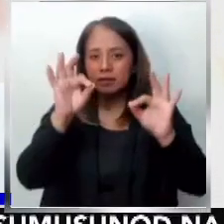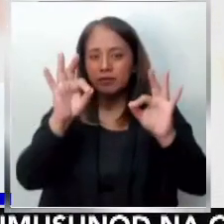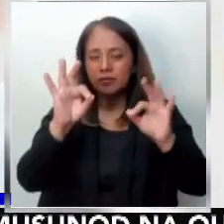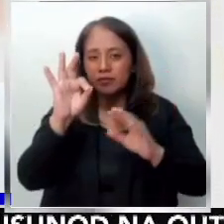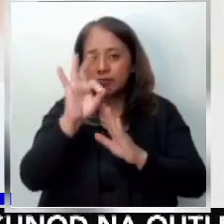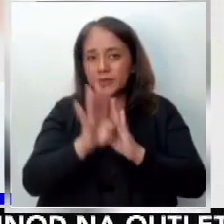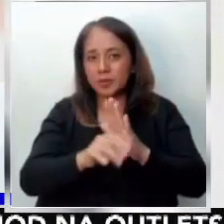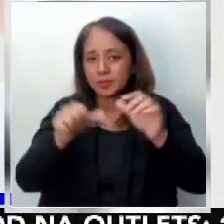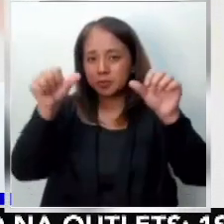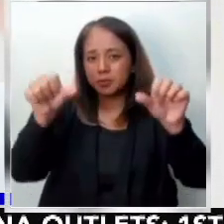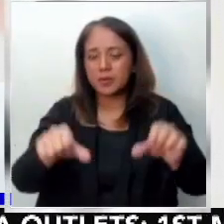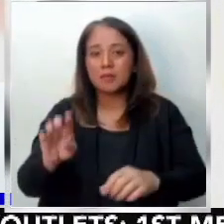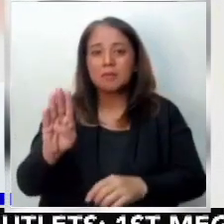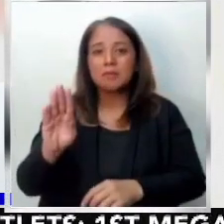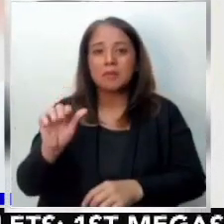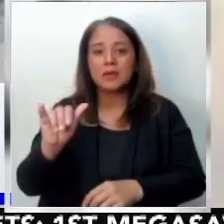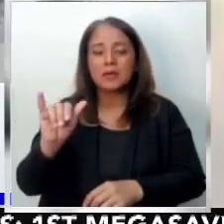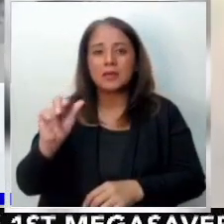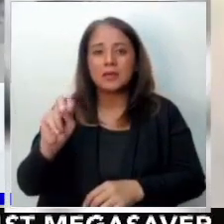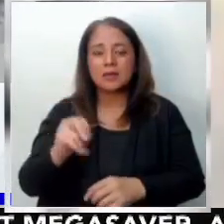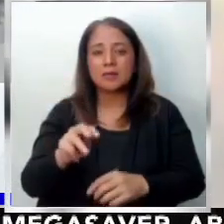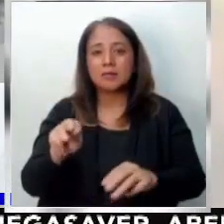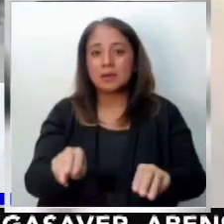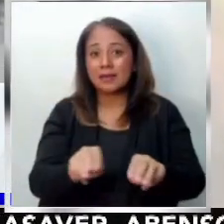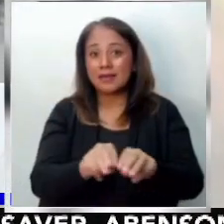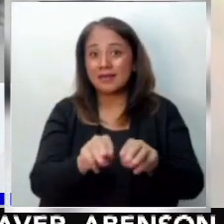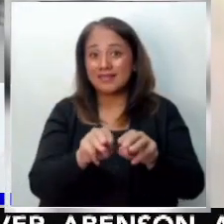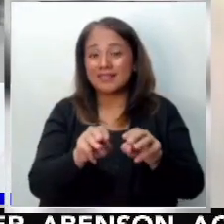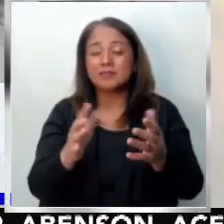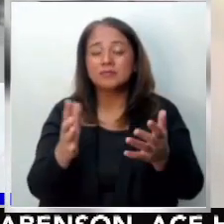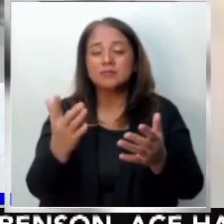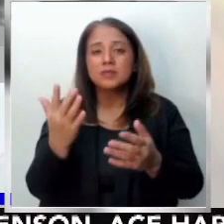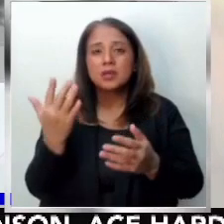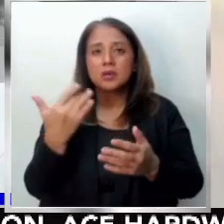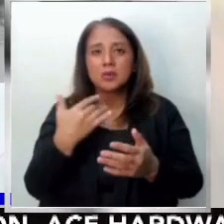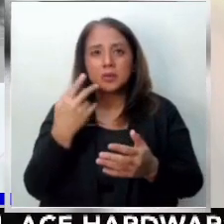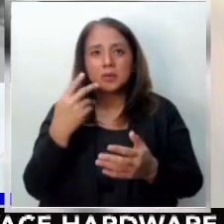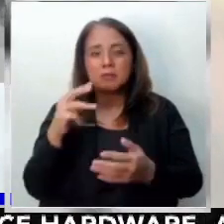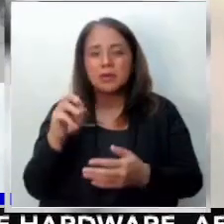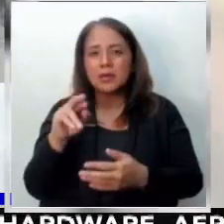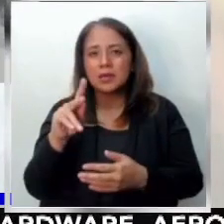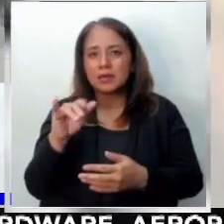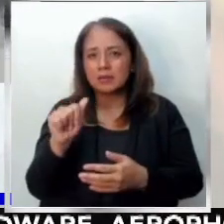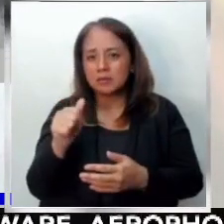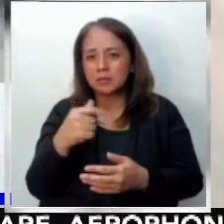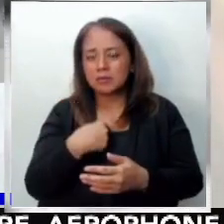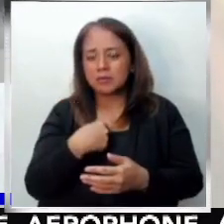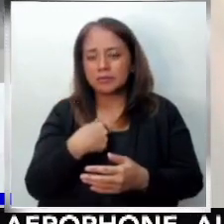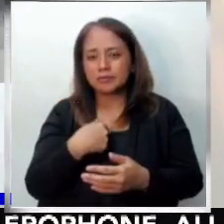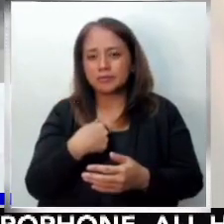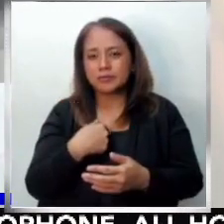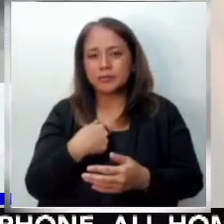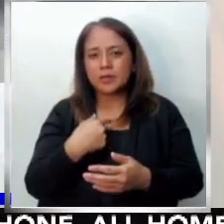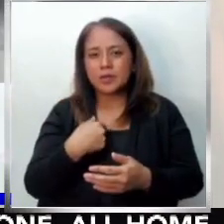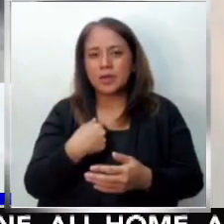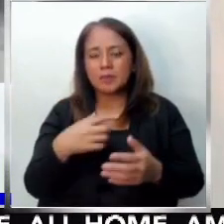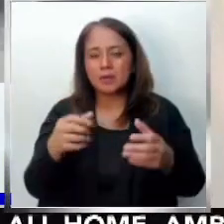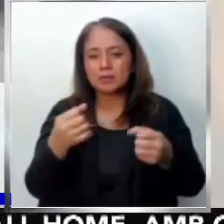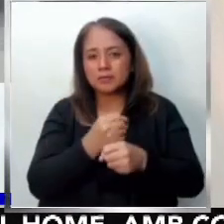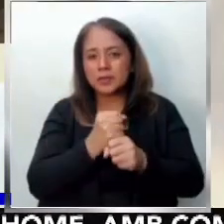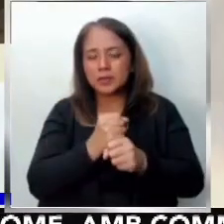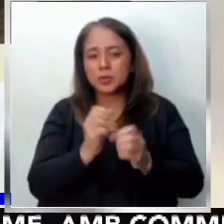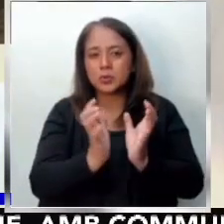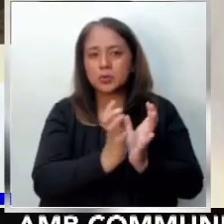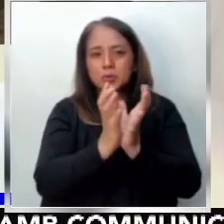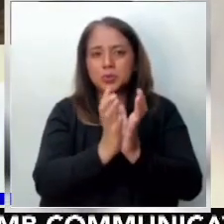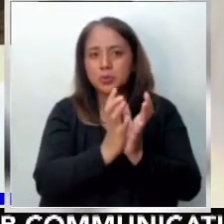grupong Bayanihang Marikenyo at Marikenya sa pakikipagtulungan sa grupong Rise Up Farmers ang pagsasagawa ng community rescue